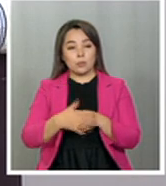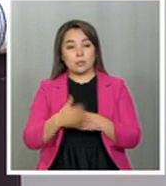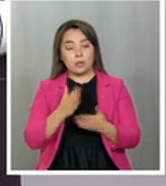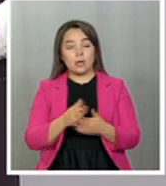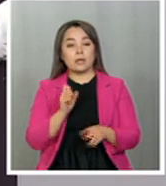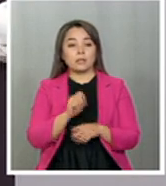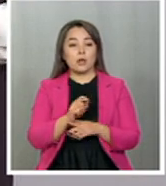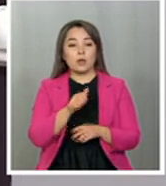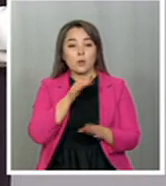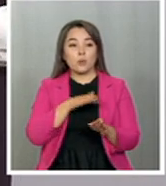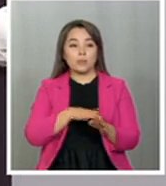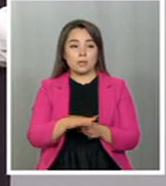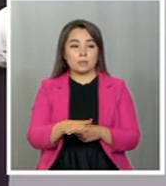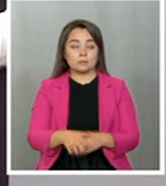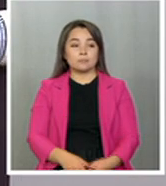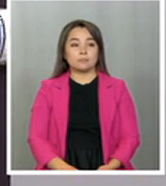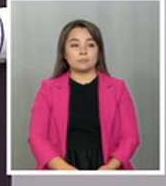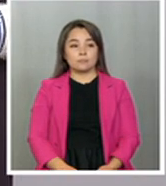тапсырма орындап көрейік.